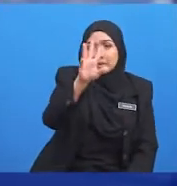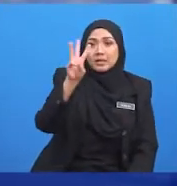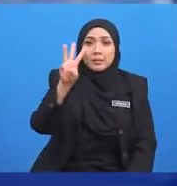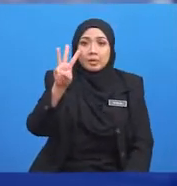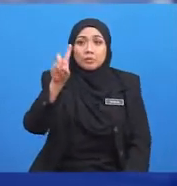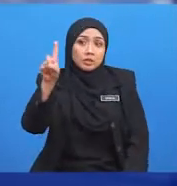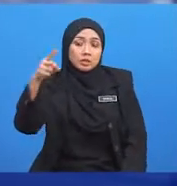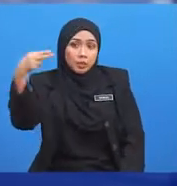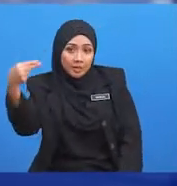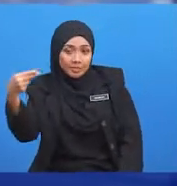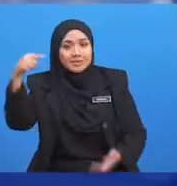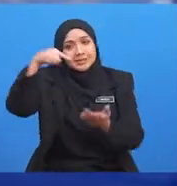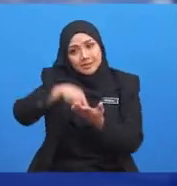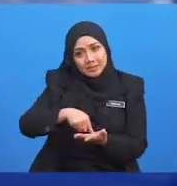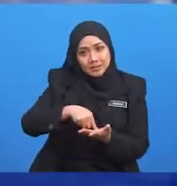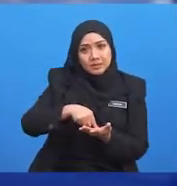5W1H ini,